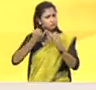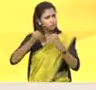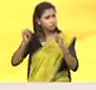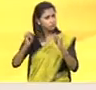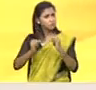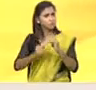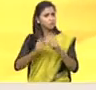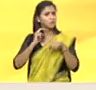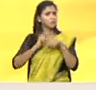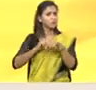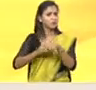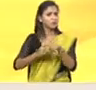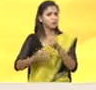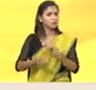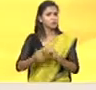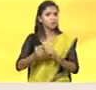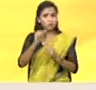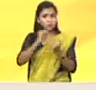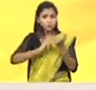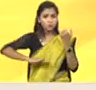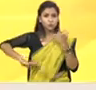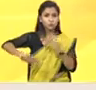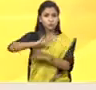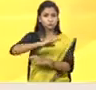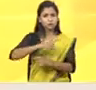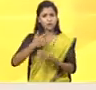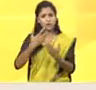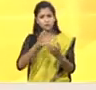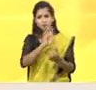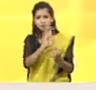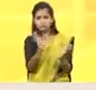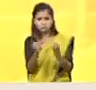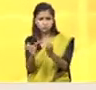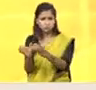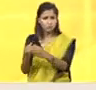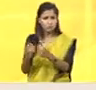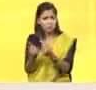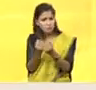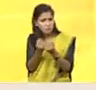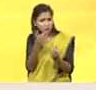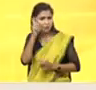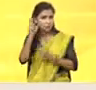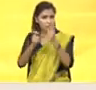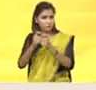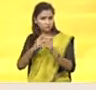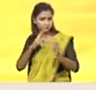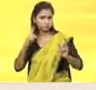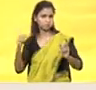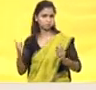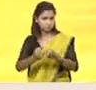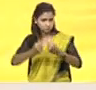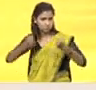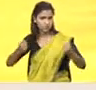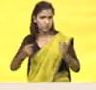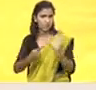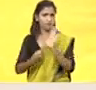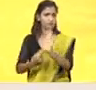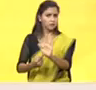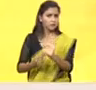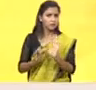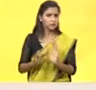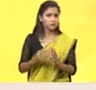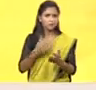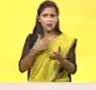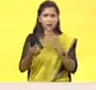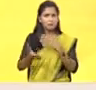दौरान भी समाज के हर क्षेत्र से ऐसे अनेकों लोग सामने आए थे जिनकी